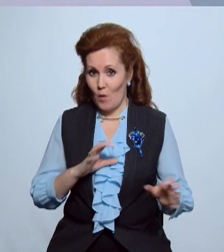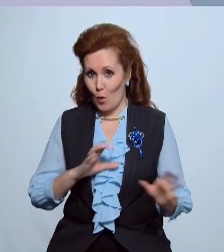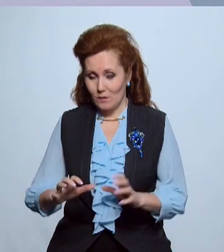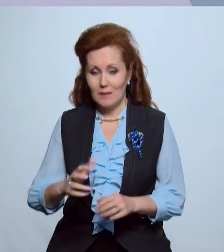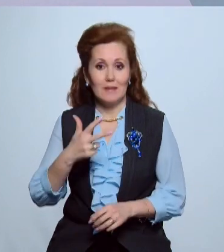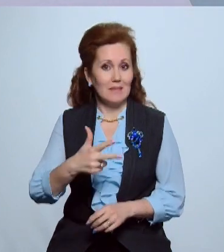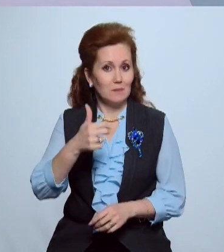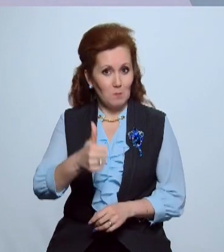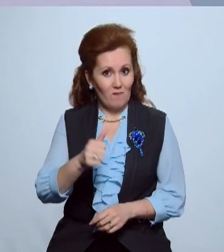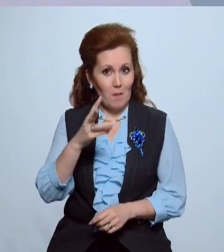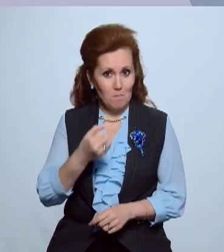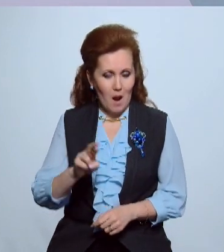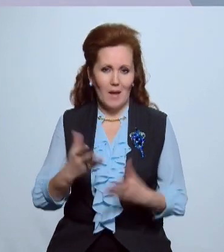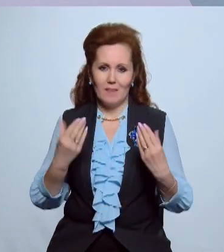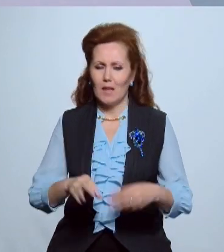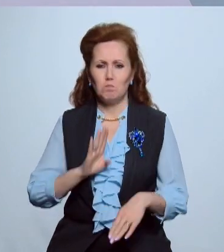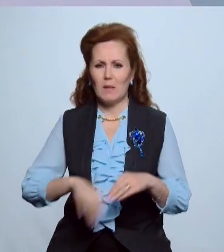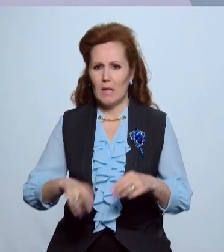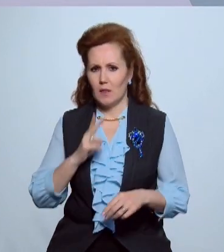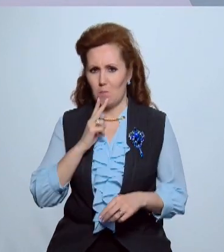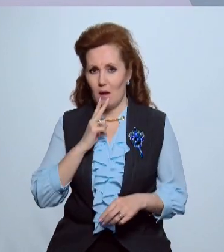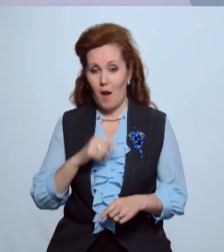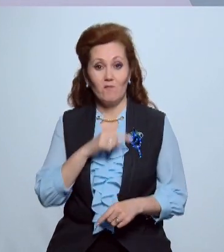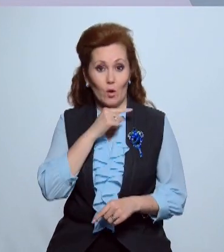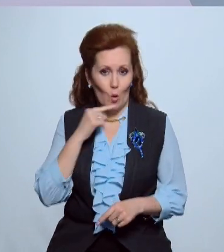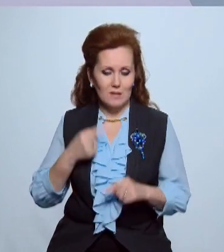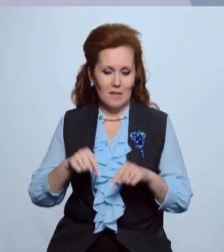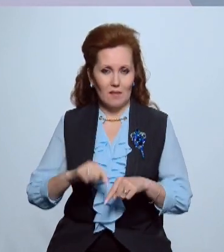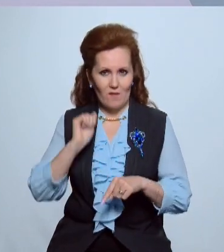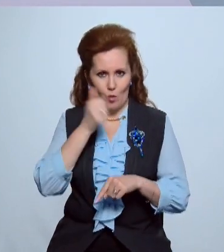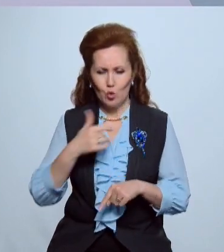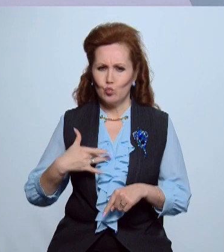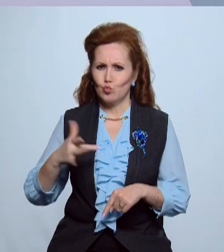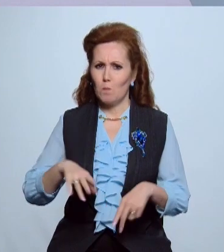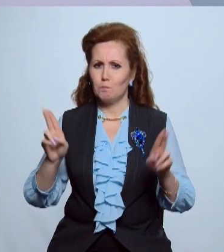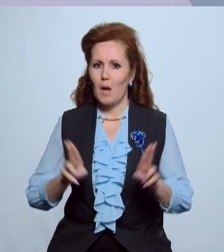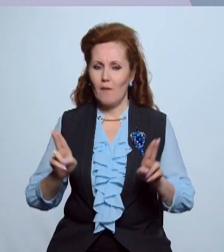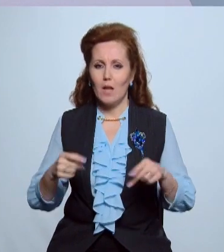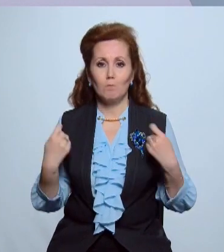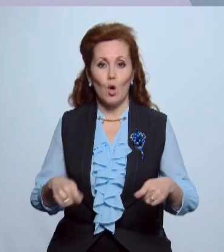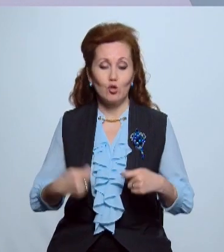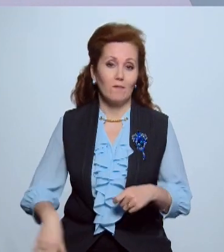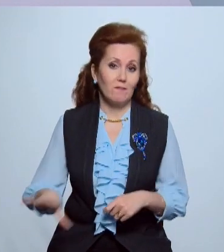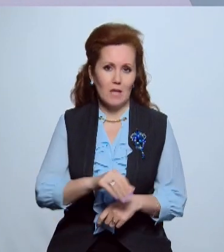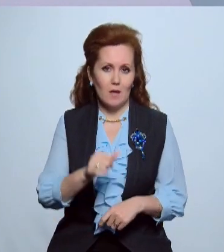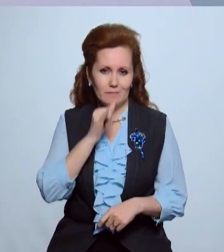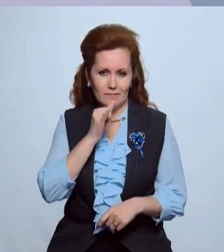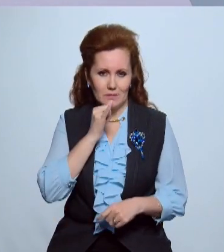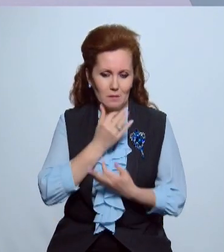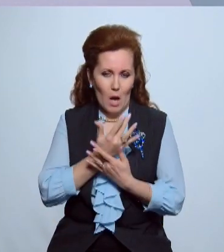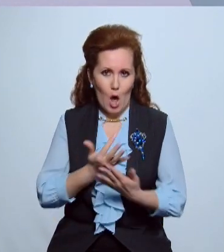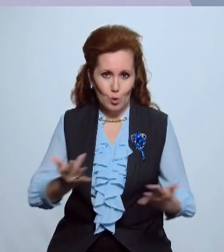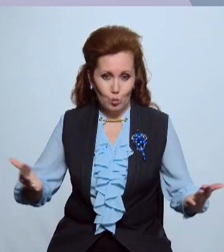мая считается днем без табака. В России с этого года ужесточились правила продажи всей никотиносодержащей продукции.